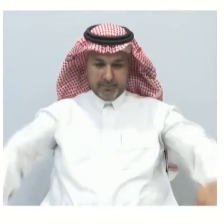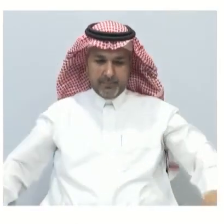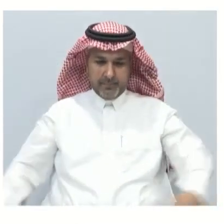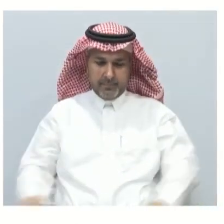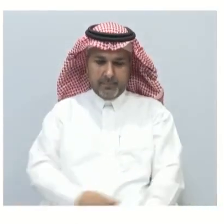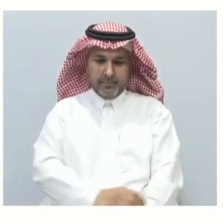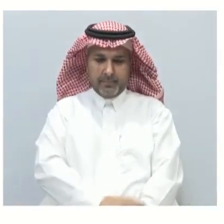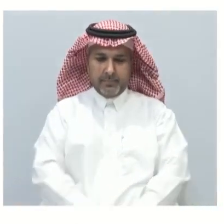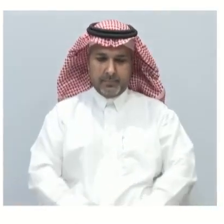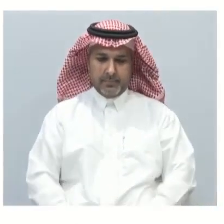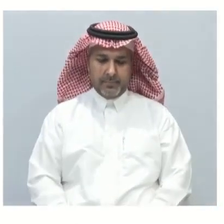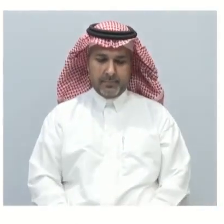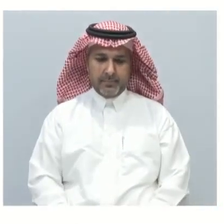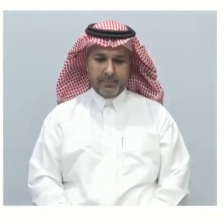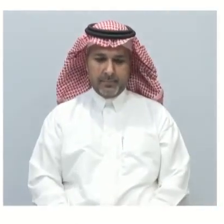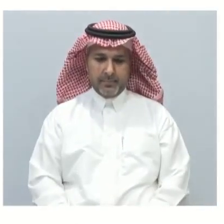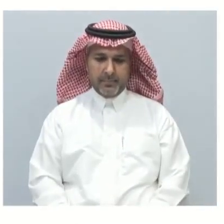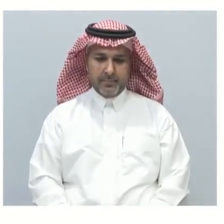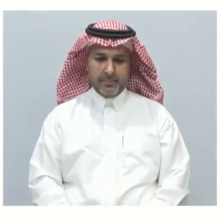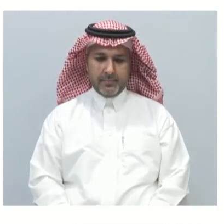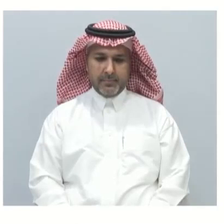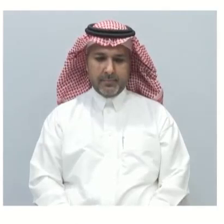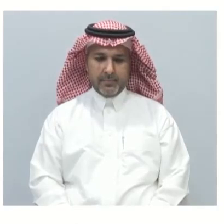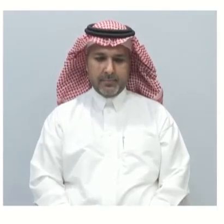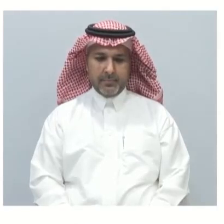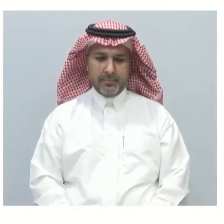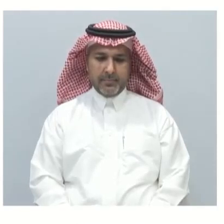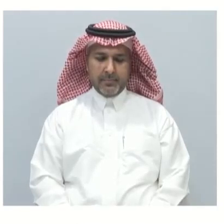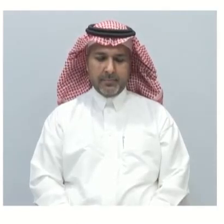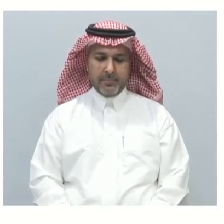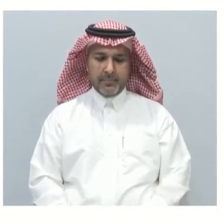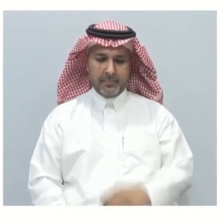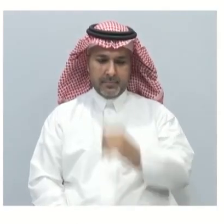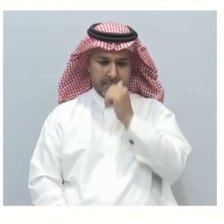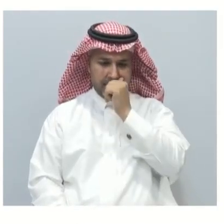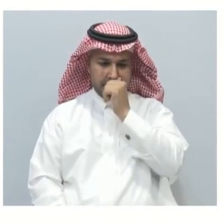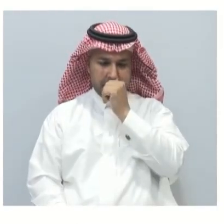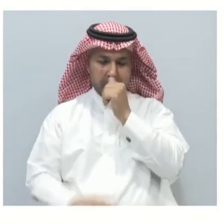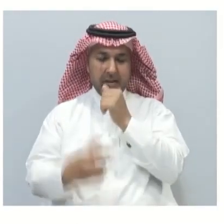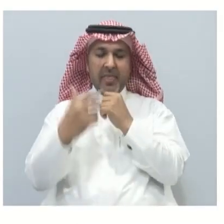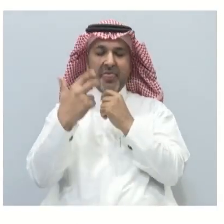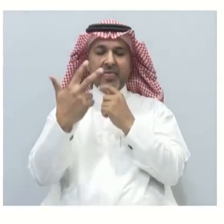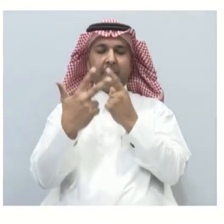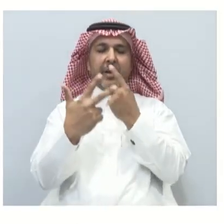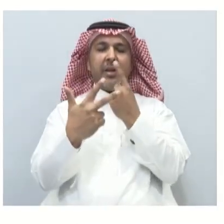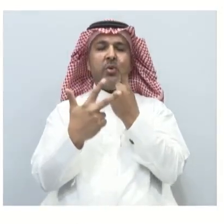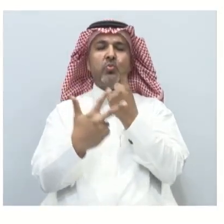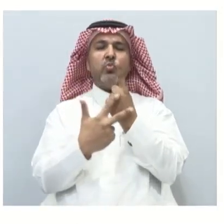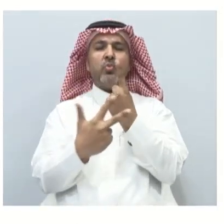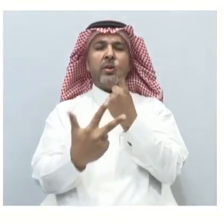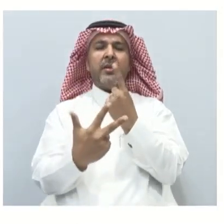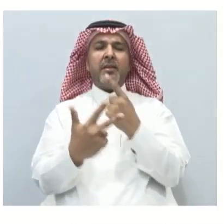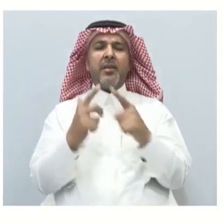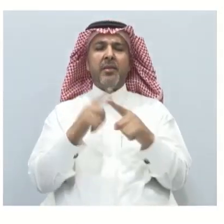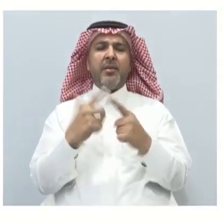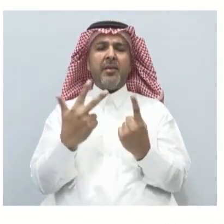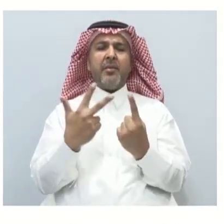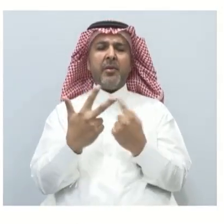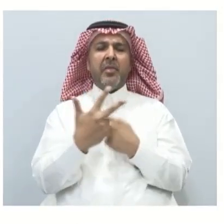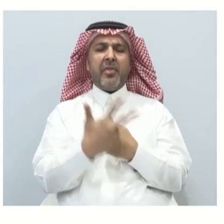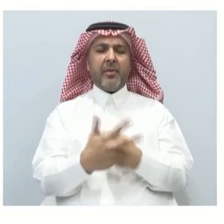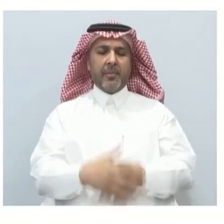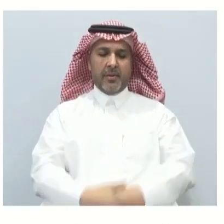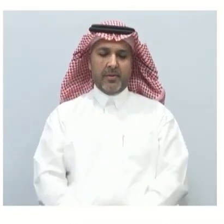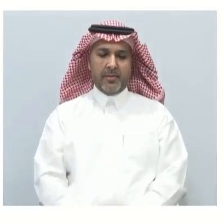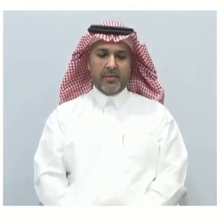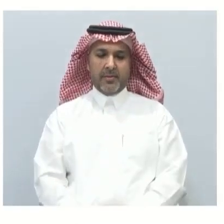سبعه فلازم افرق انا ما بينهم يكفيني الى اس 3 الثان اس ان لاحظ انك انت هنا بتترك